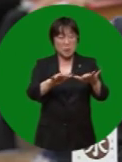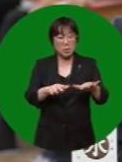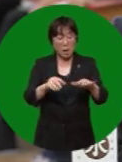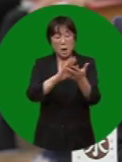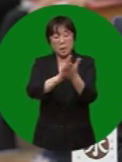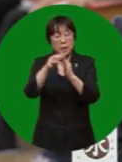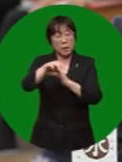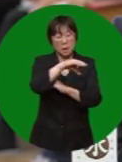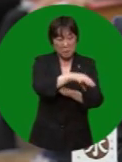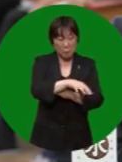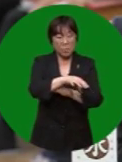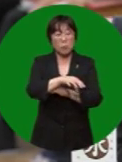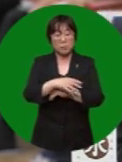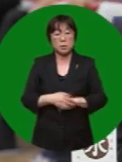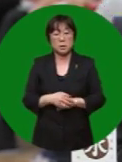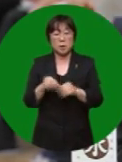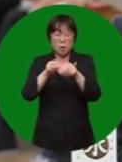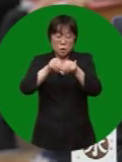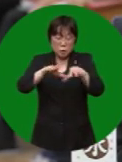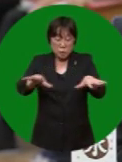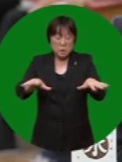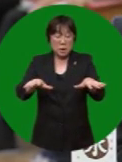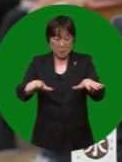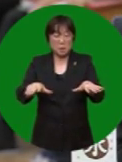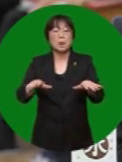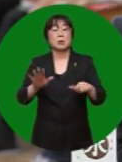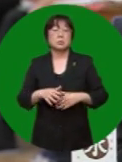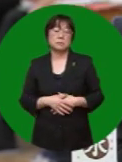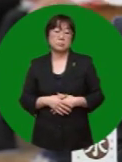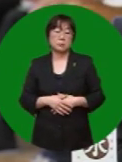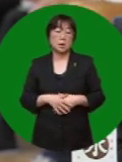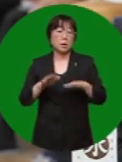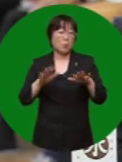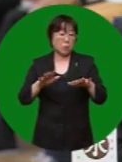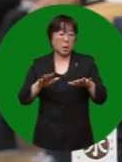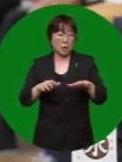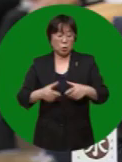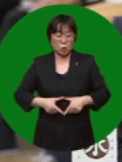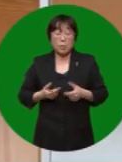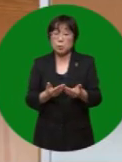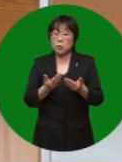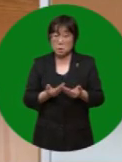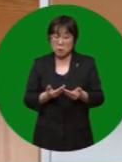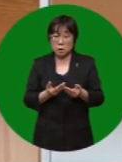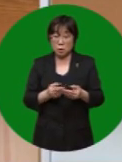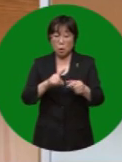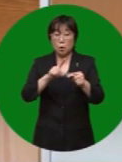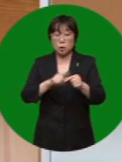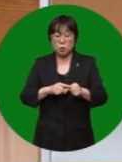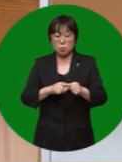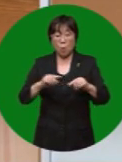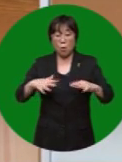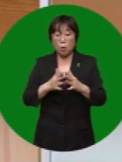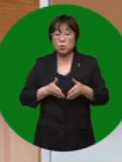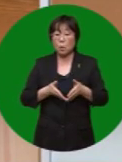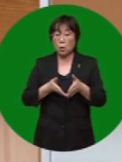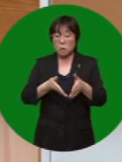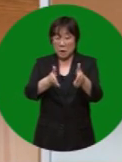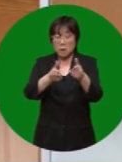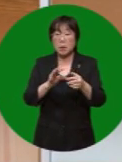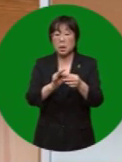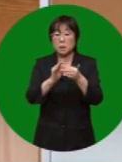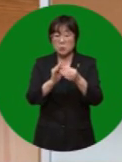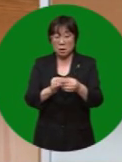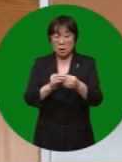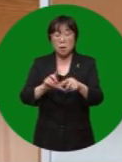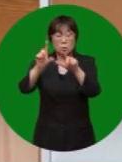下でも周知が広まっていると思うんですが、今回のような熊本地震のような中央構造線に関するものはですね、